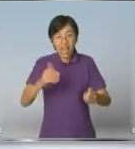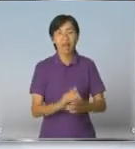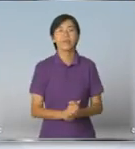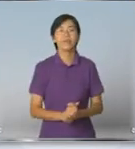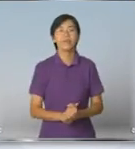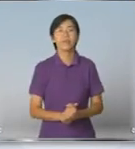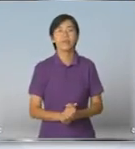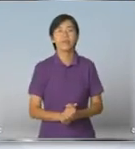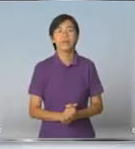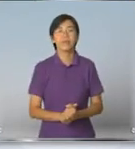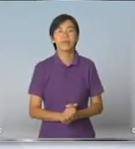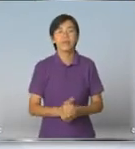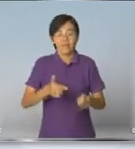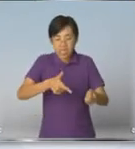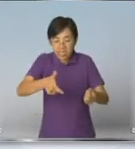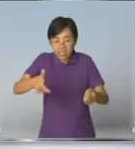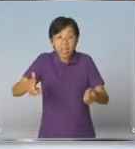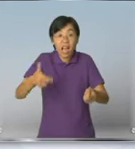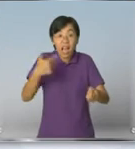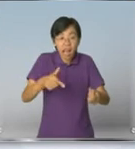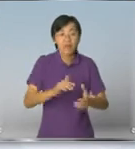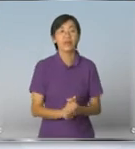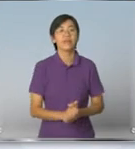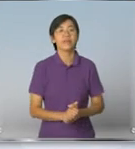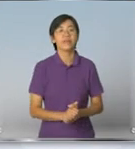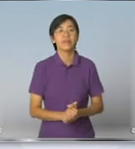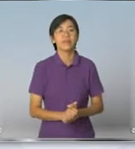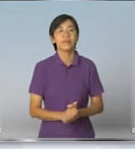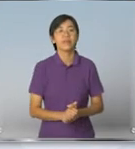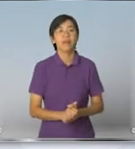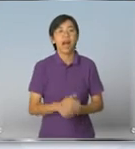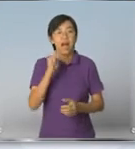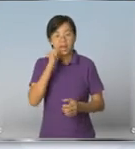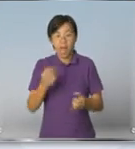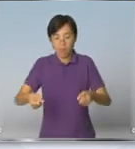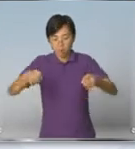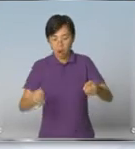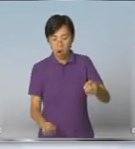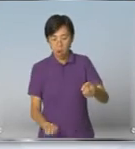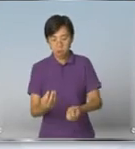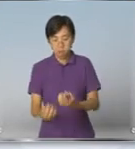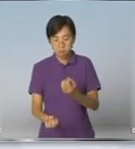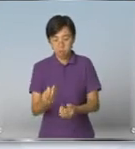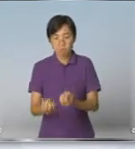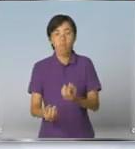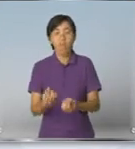ไหมครับอันนี้พอสเปรย์เรียบร้อยนะครับล ้ างแป้งออกเรียบร้อยอ ัน นี้รู้สึกเหมือนน้ำเดือด น้ำเดือดแล้ว